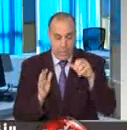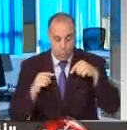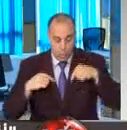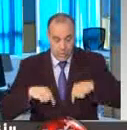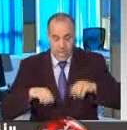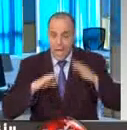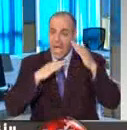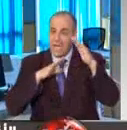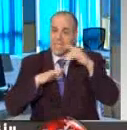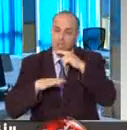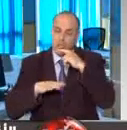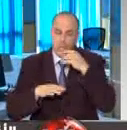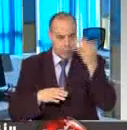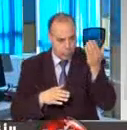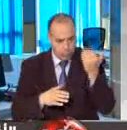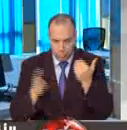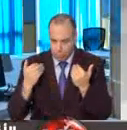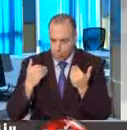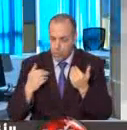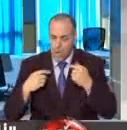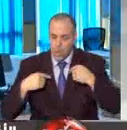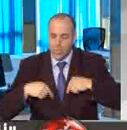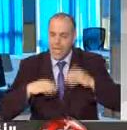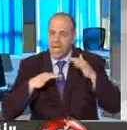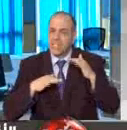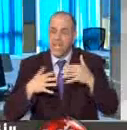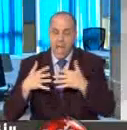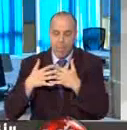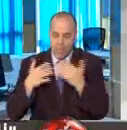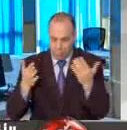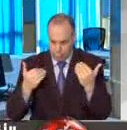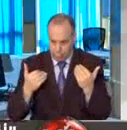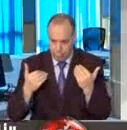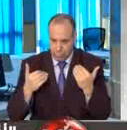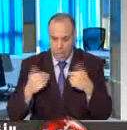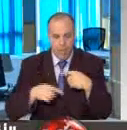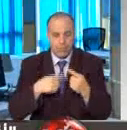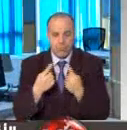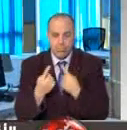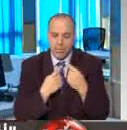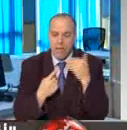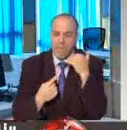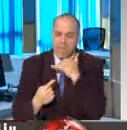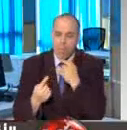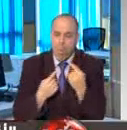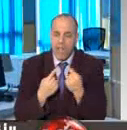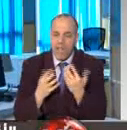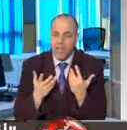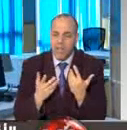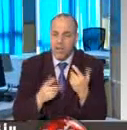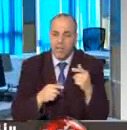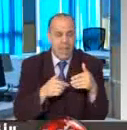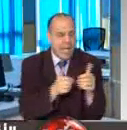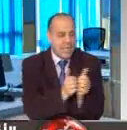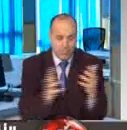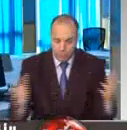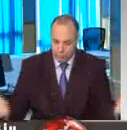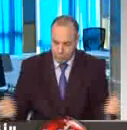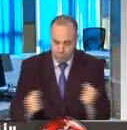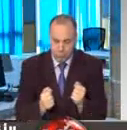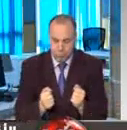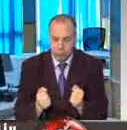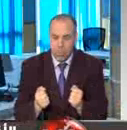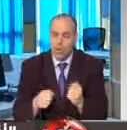الخارجية الروسي سيرغي لافروف ونظيره الأمريكي جون كيري اليوم إلى الاستئناف السريع للمحادثات بين أطراف الأزمة تحت